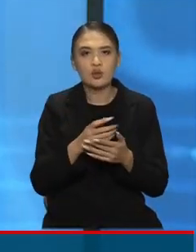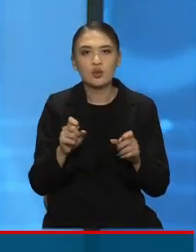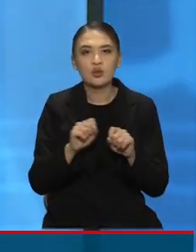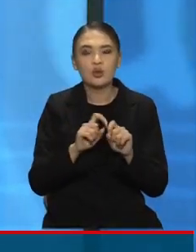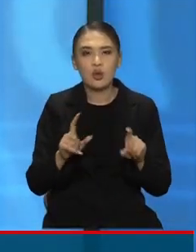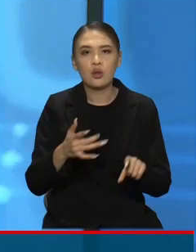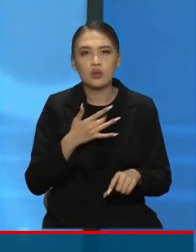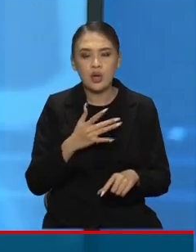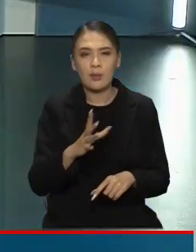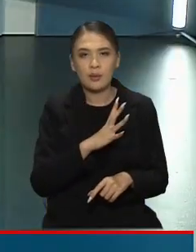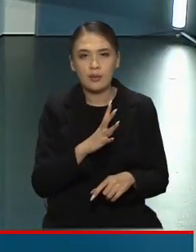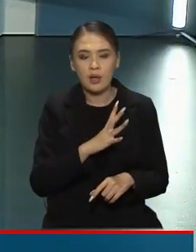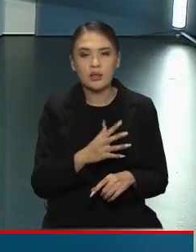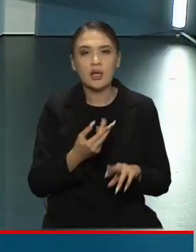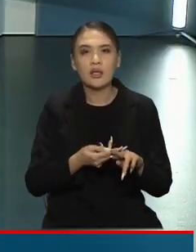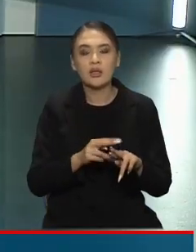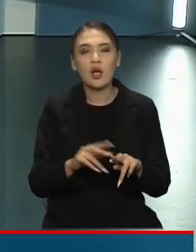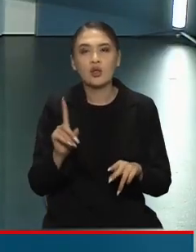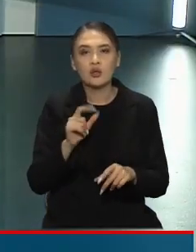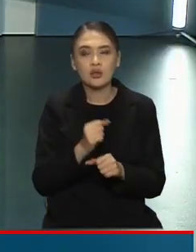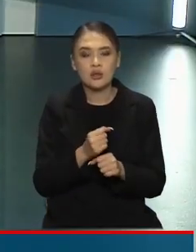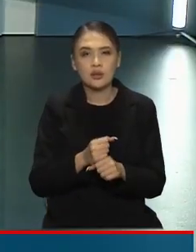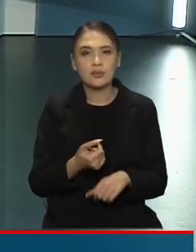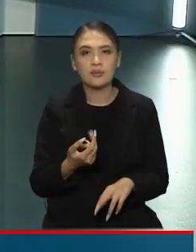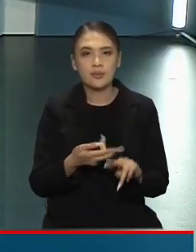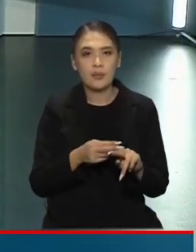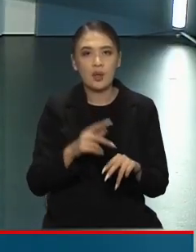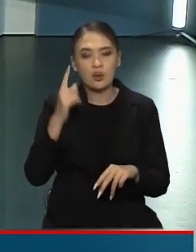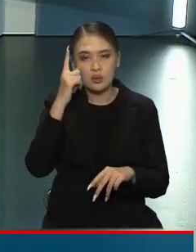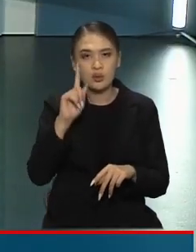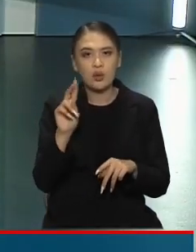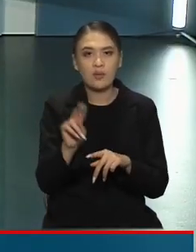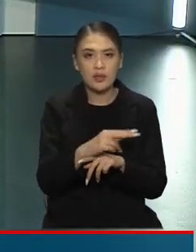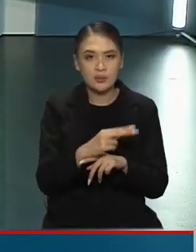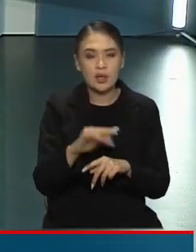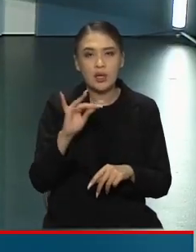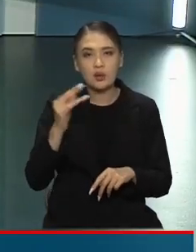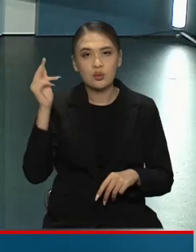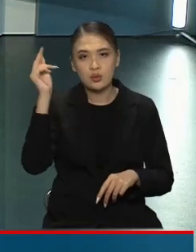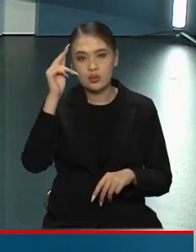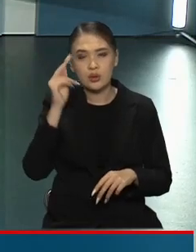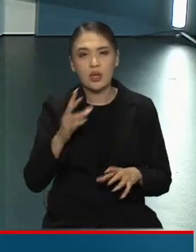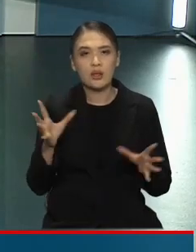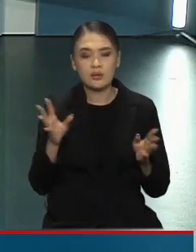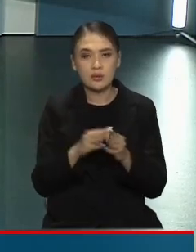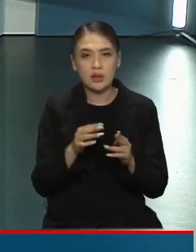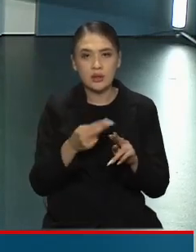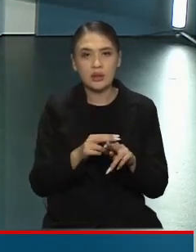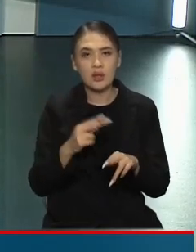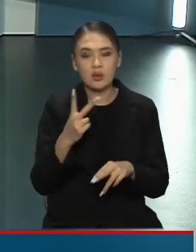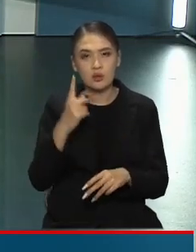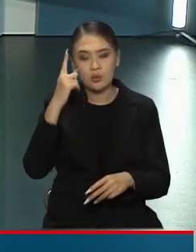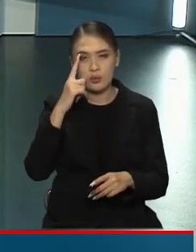Да, такое есть. Я думаю, что воспитание и образование, они очень сильно тесно связаны.